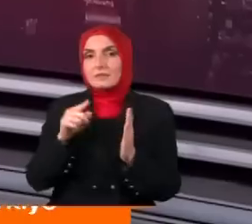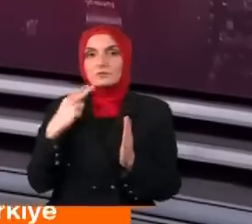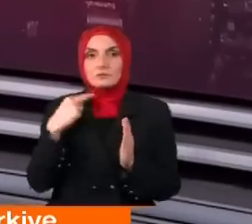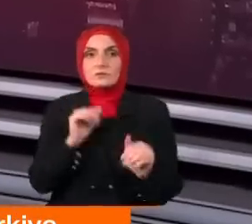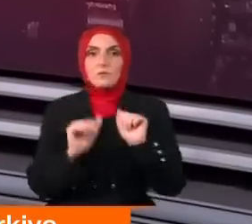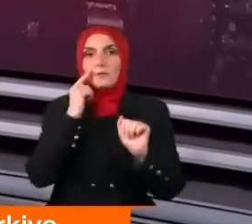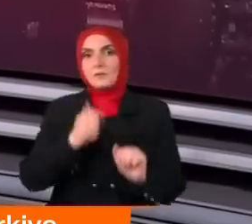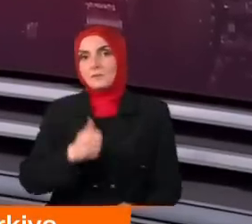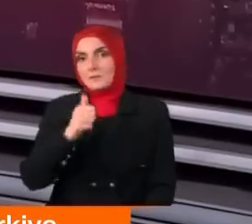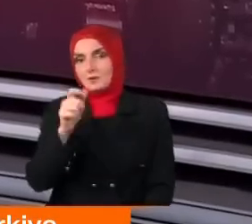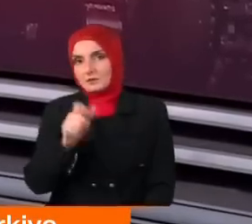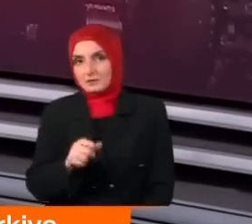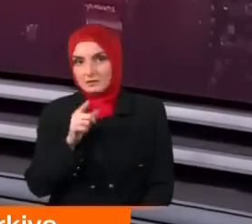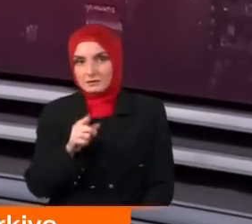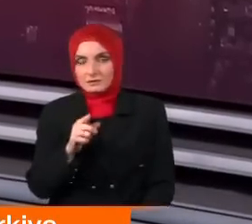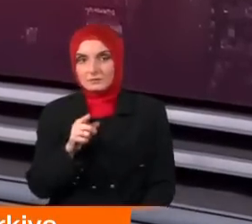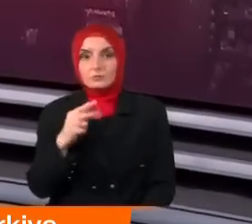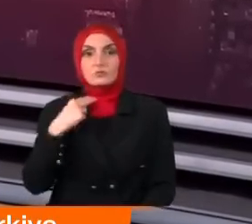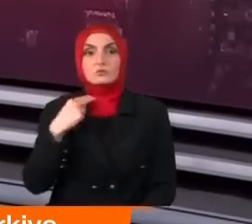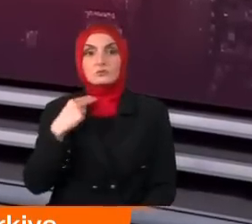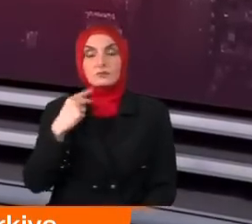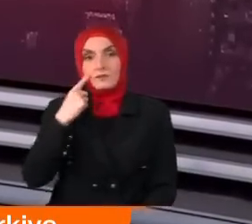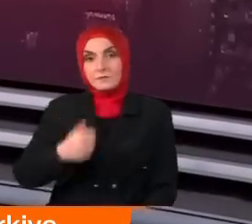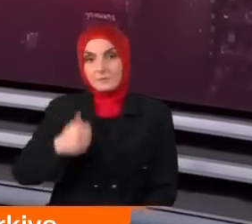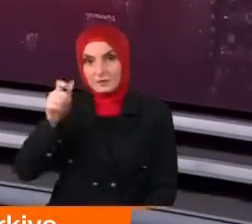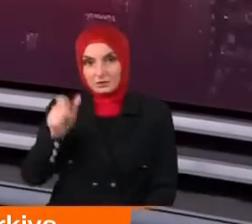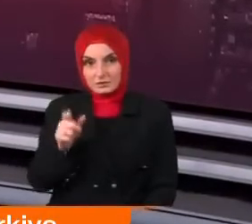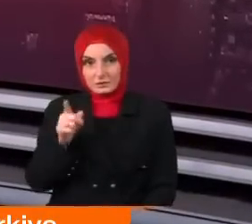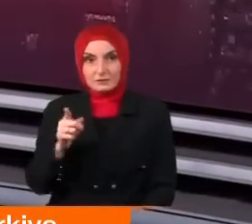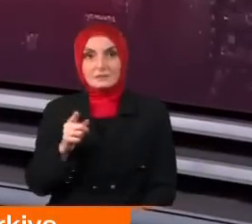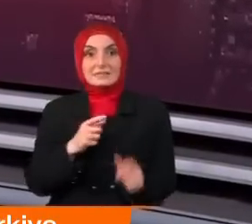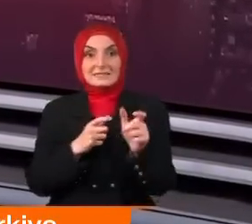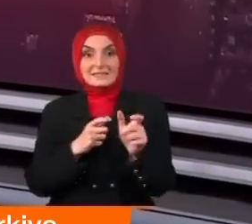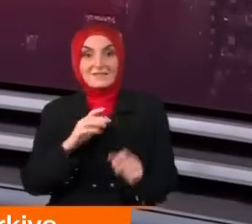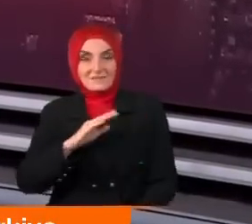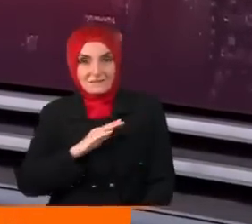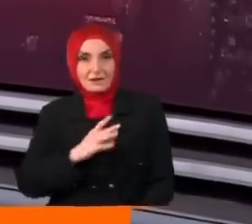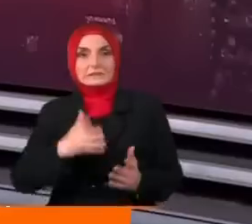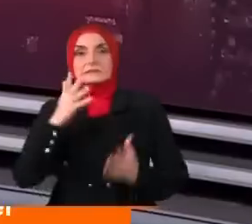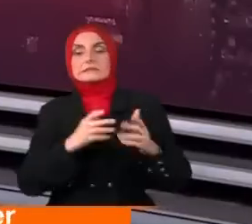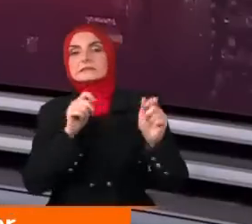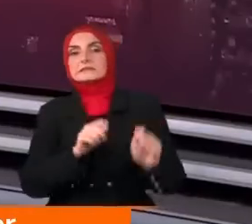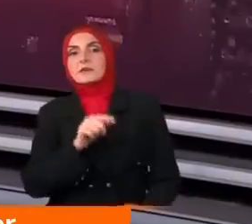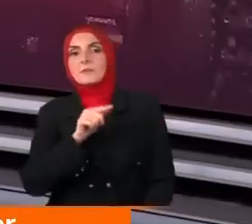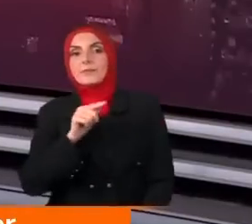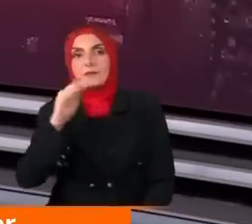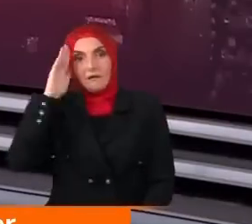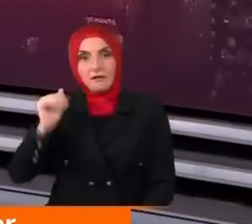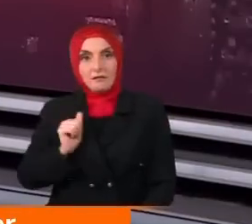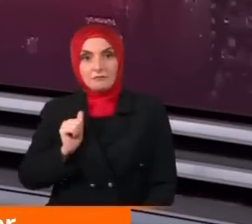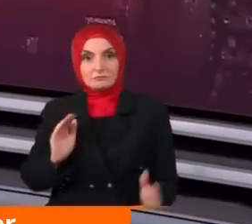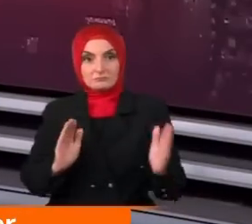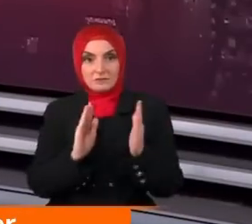Devlet Başkanı Putin, Wagner'in kalkışmasının silahlı bir isyan girişimi olduğunu söyledi. Orduya karşı silahlanan herkes